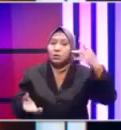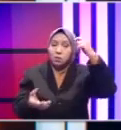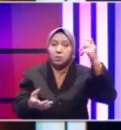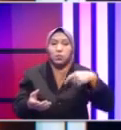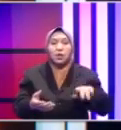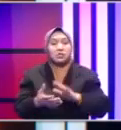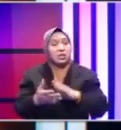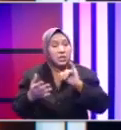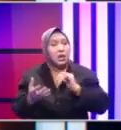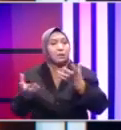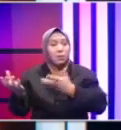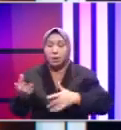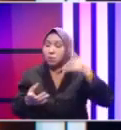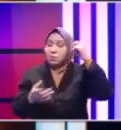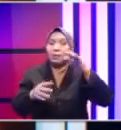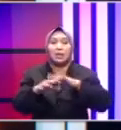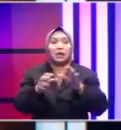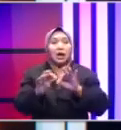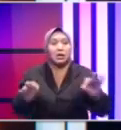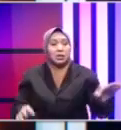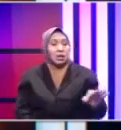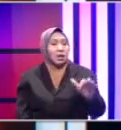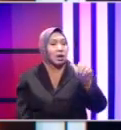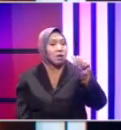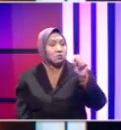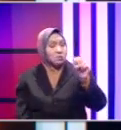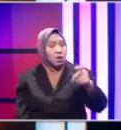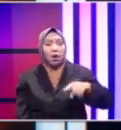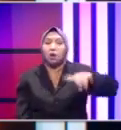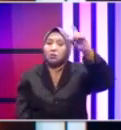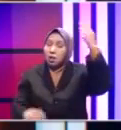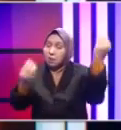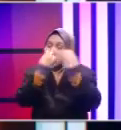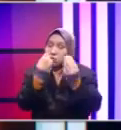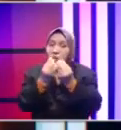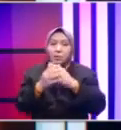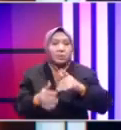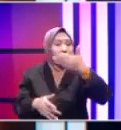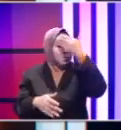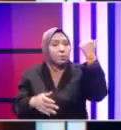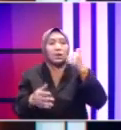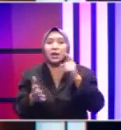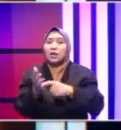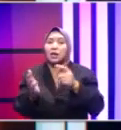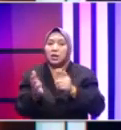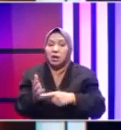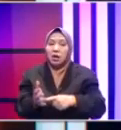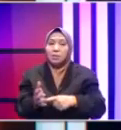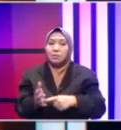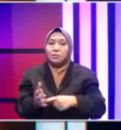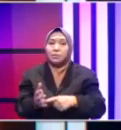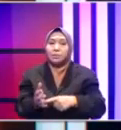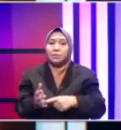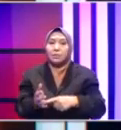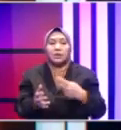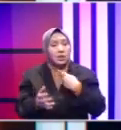say about tonton kepada ayat ah Shallallahu Alaihi Subhanallah menghitung tetapi mereka melupakannya Karena kadang-kadang kadang